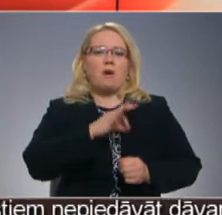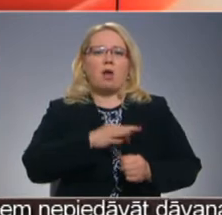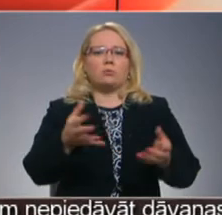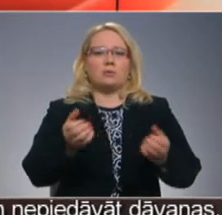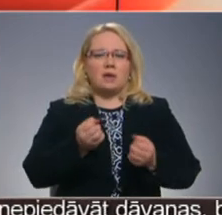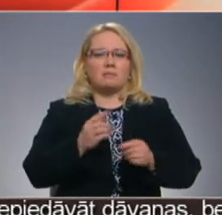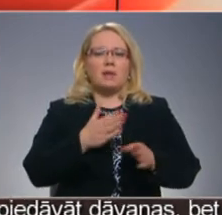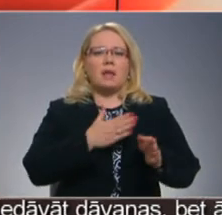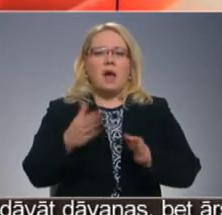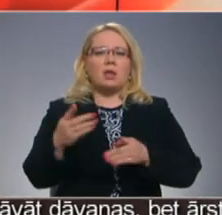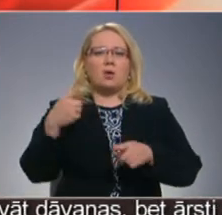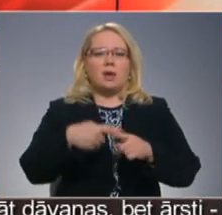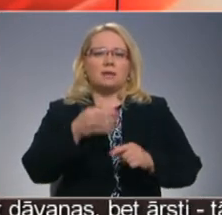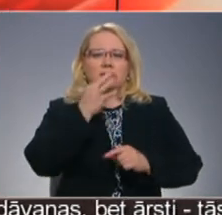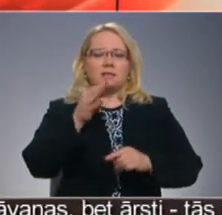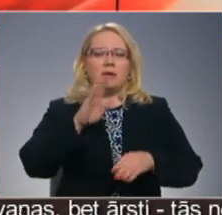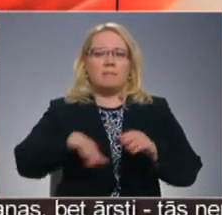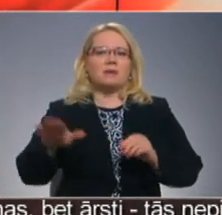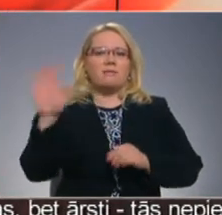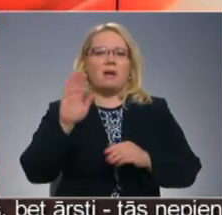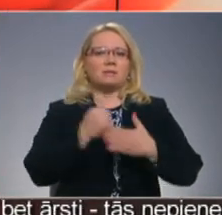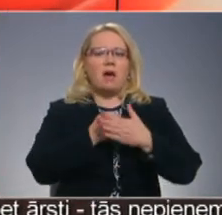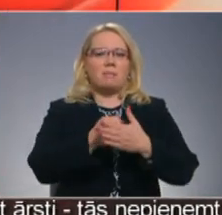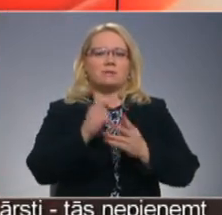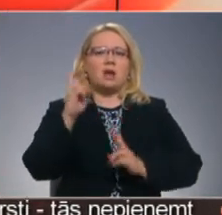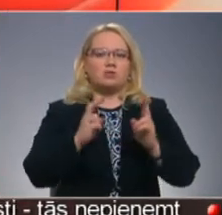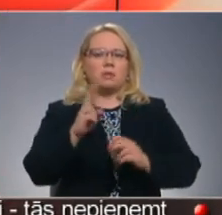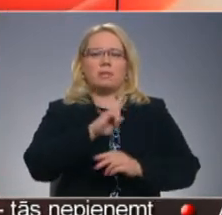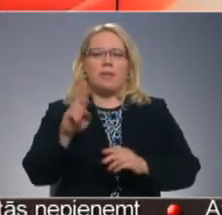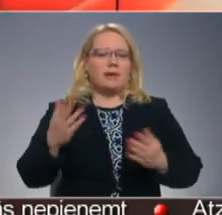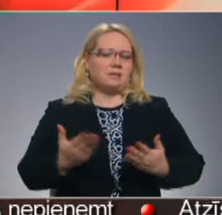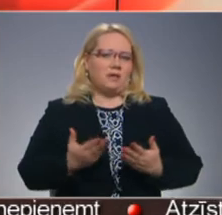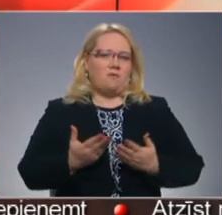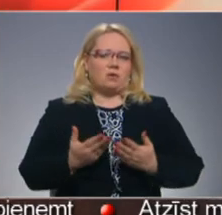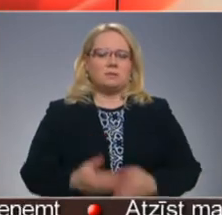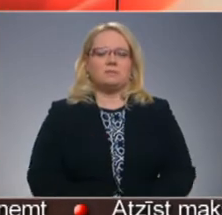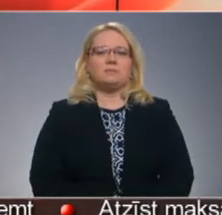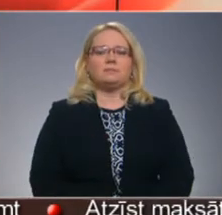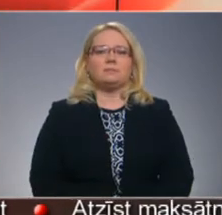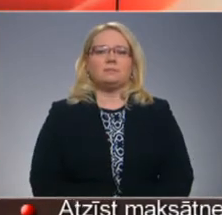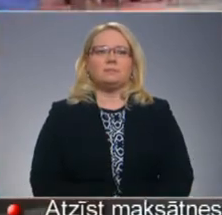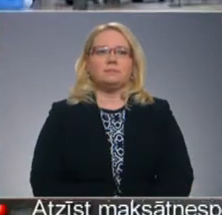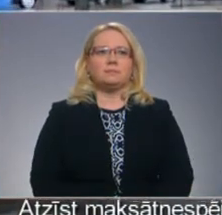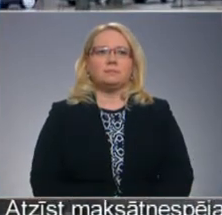Tikmēr kārtējo reizi tika uzsvērts, ka bez valsts atbalsta ražotne neizdzīvos. Un turpinies Ķesteri.